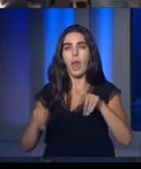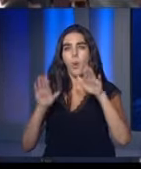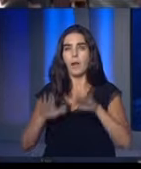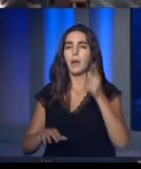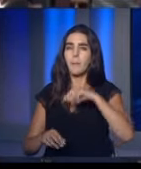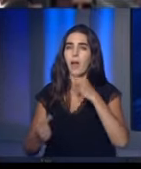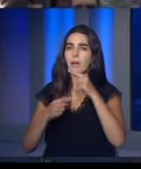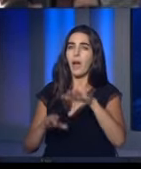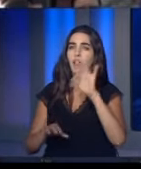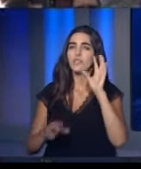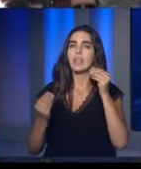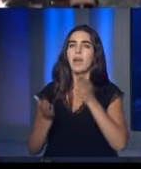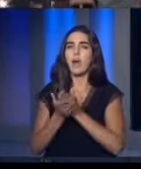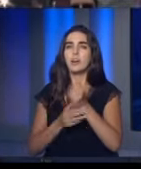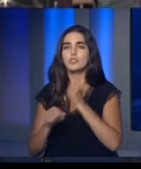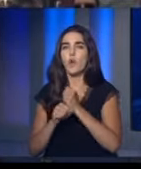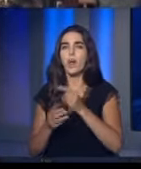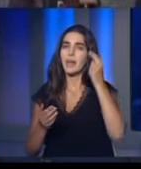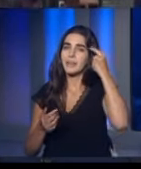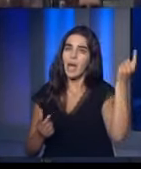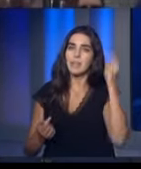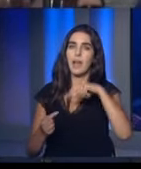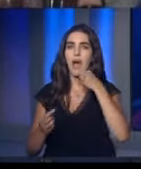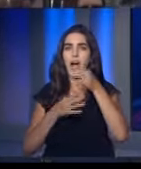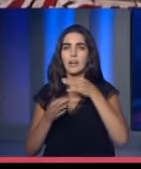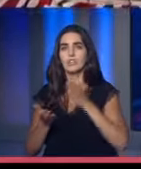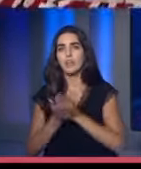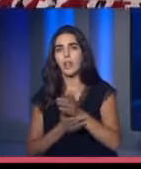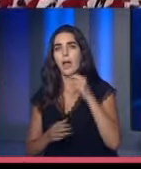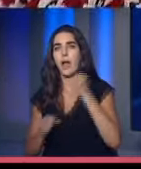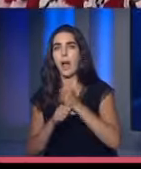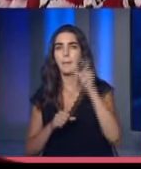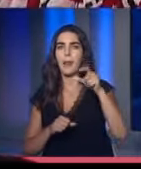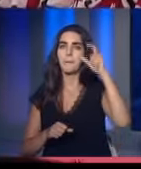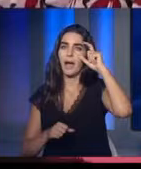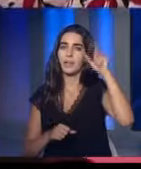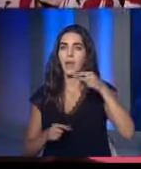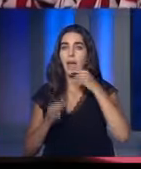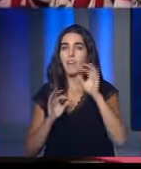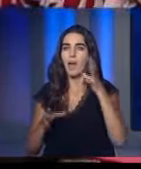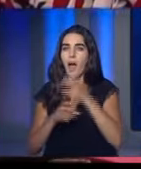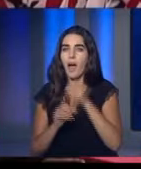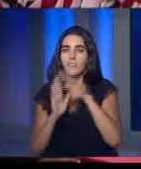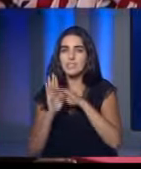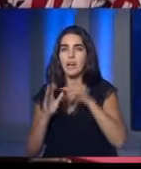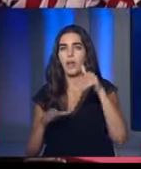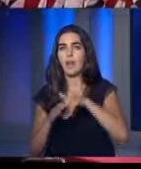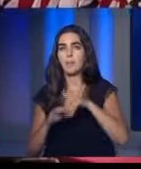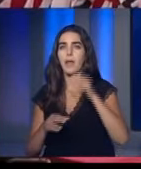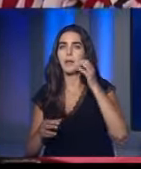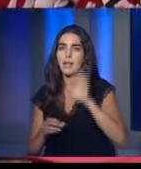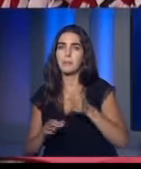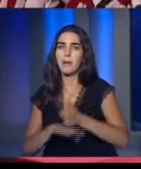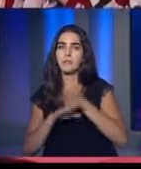احتمال انسحابه من السباق لا يزال واردا. وكشفت استطلاعات رأي داخلية أجرتها حملة بايدن أن حظوظه في انتخابات